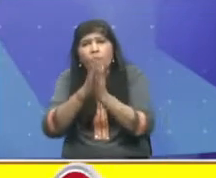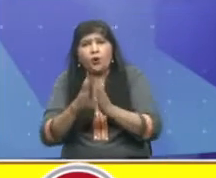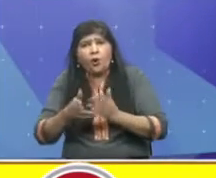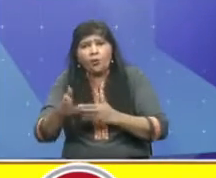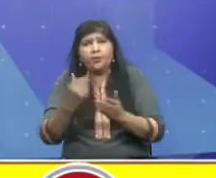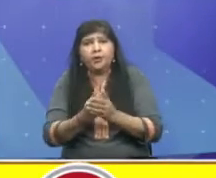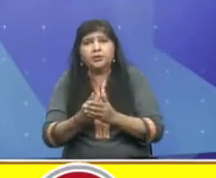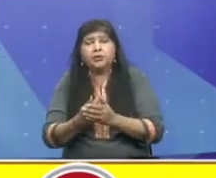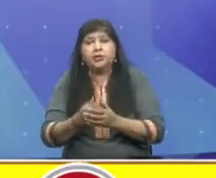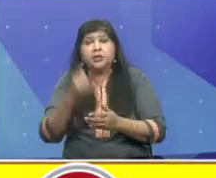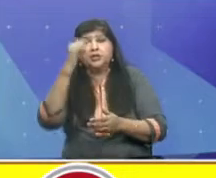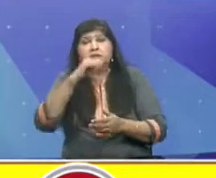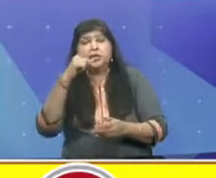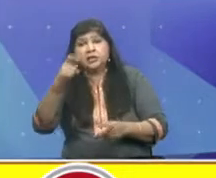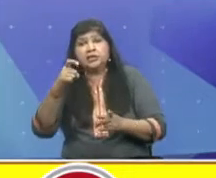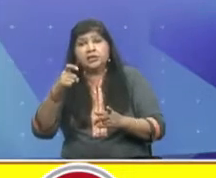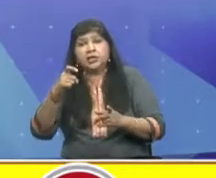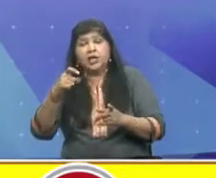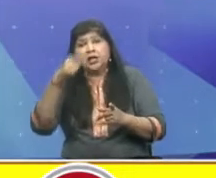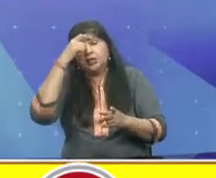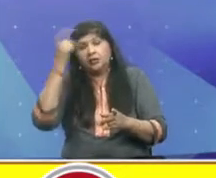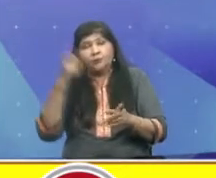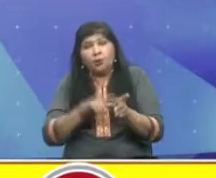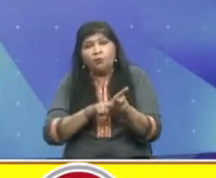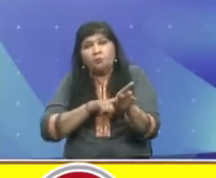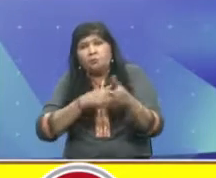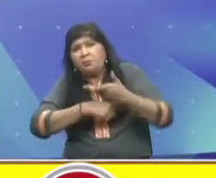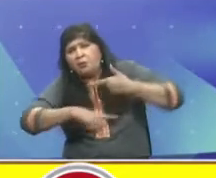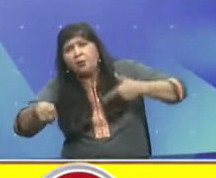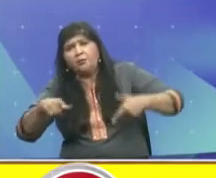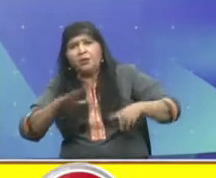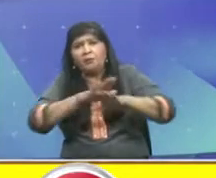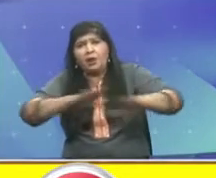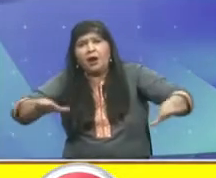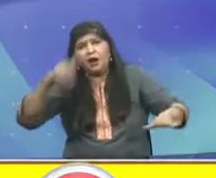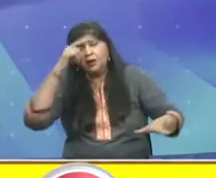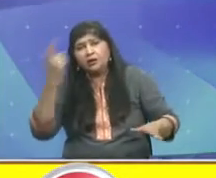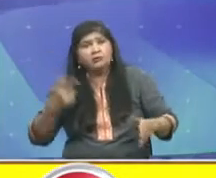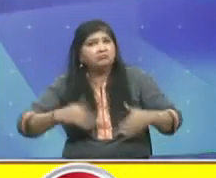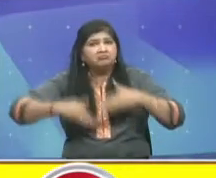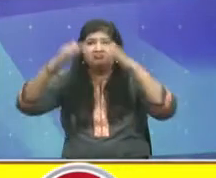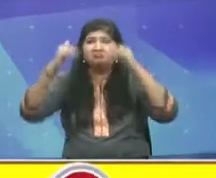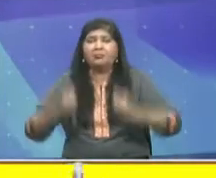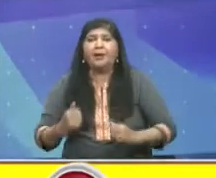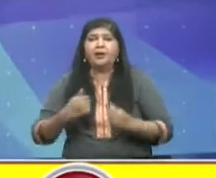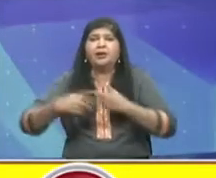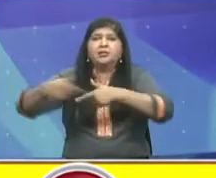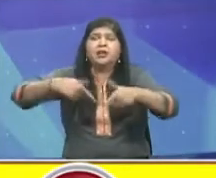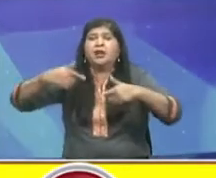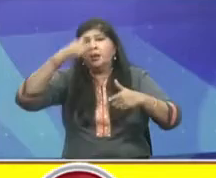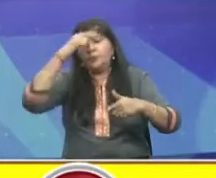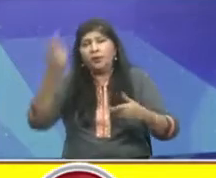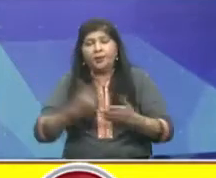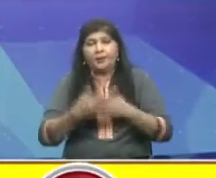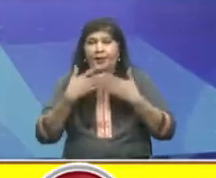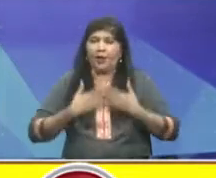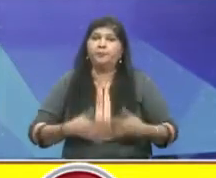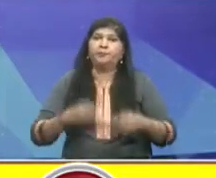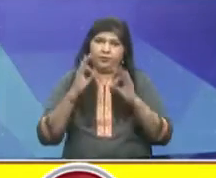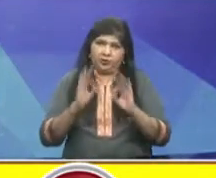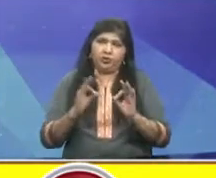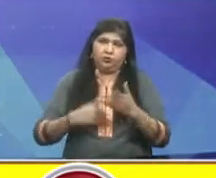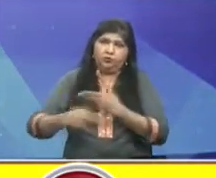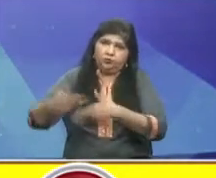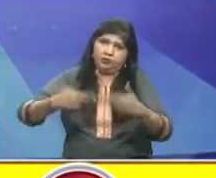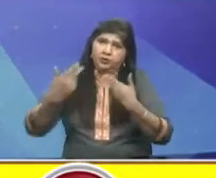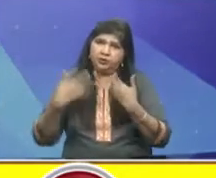जीना। 6-7 साल से खाट में थी? बाप रे बाप। हाँ। ओहो। बिल्कुल उठा बैठा नहीं जाते, बच्चे बैठाते। तो अभी आपका घुटना पहले से